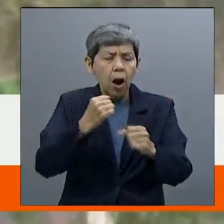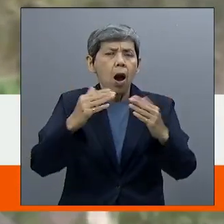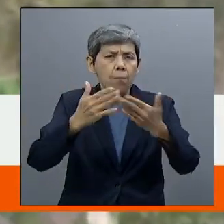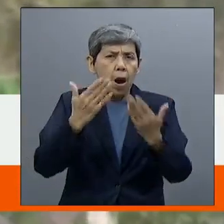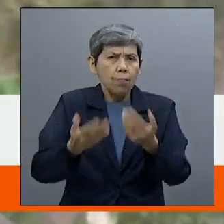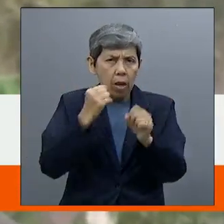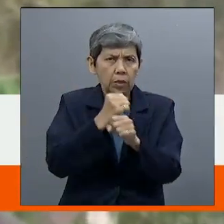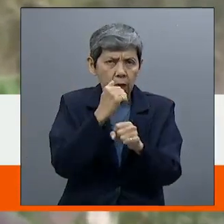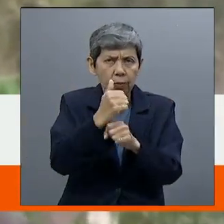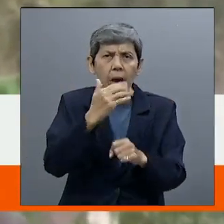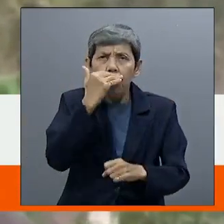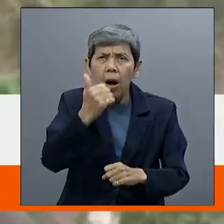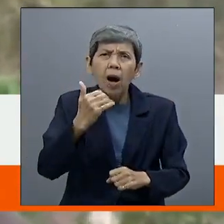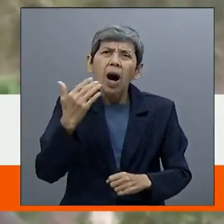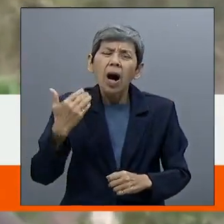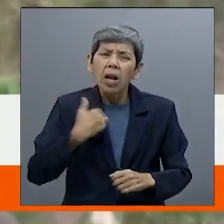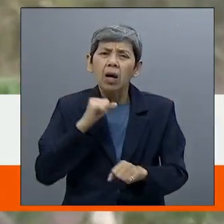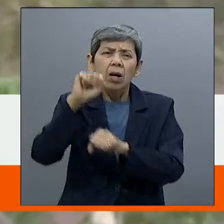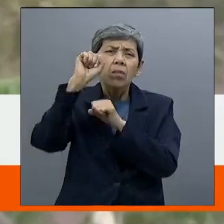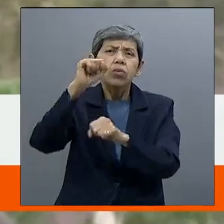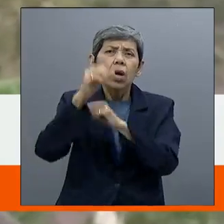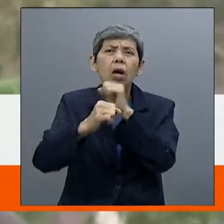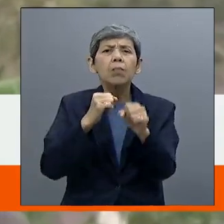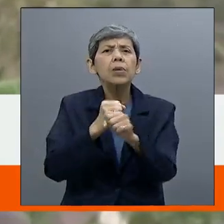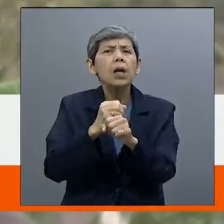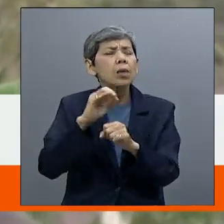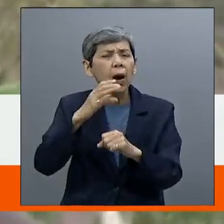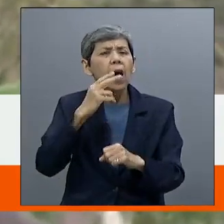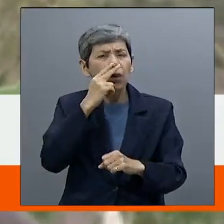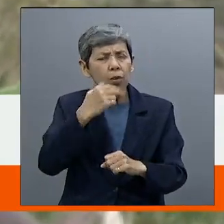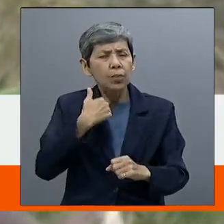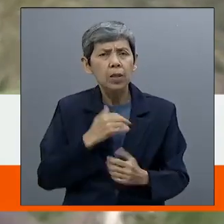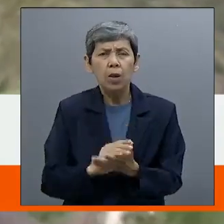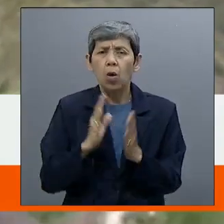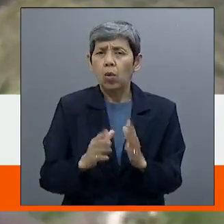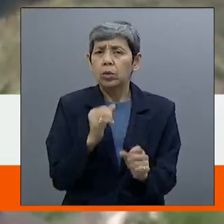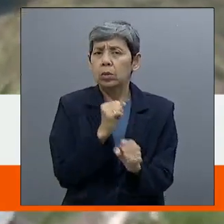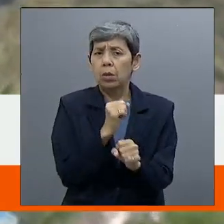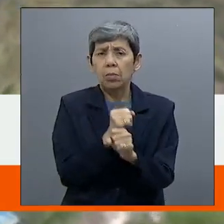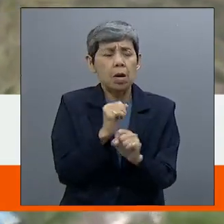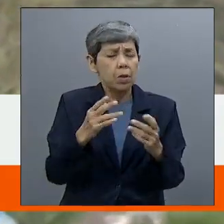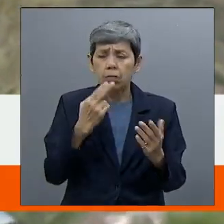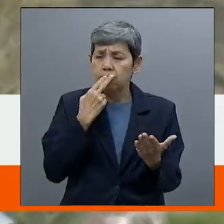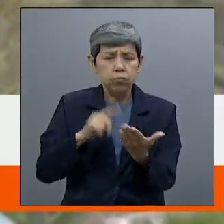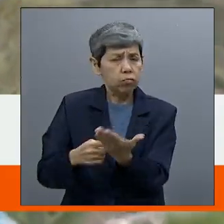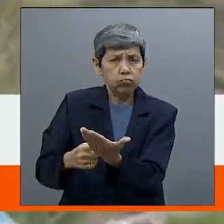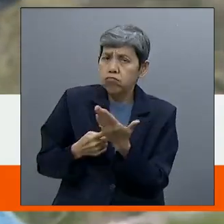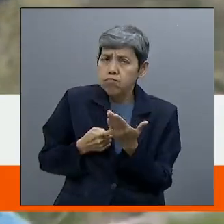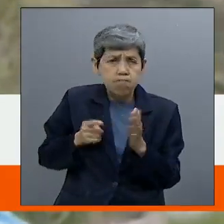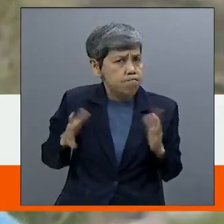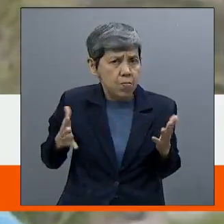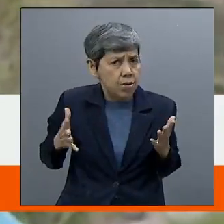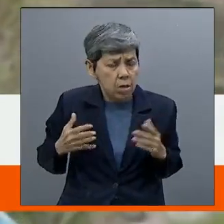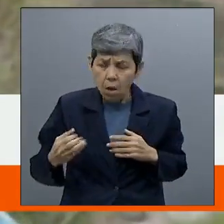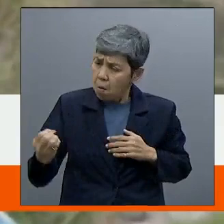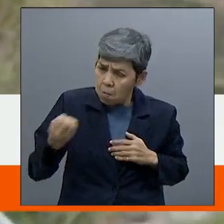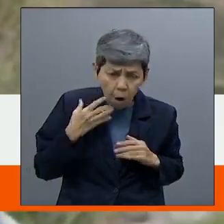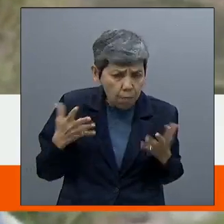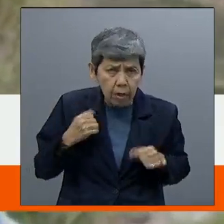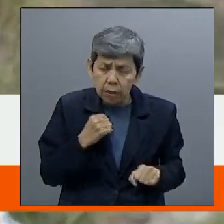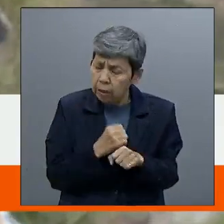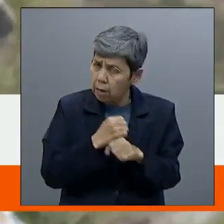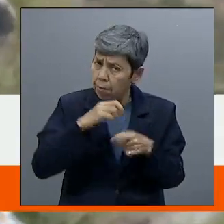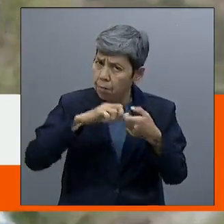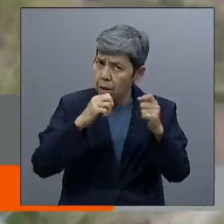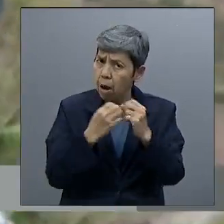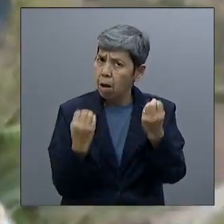ให้เพราะว่าตั้งแต่การประกาศอุทยานเมื่อปี55เนี่ยทางเจ้าหน้าที่ไม่เคยมีหนังสือมาแจ้งหรือว่าไม่เคยมีเจ้าหน้าที่มาแจ้งผมเลยว่าอยู่ในเขต